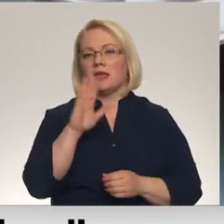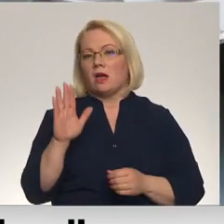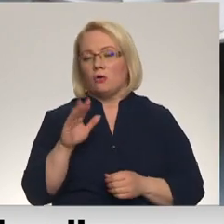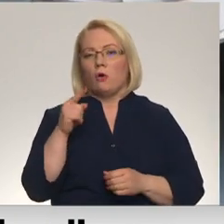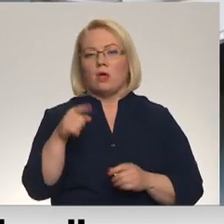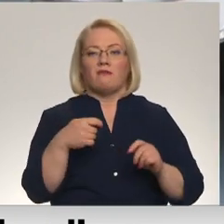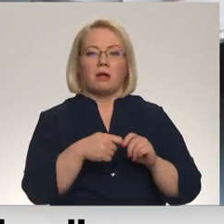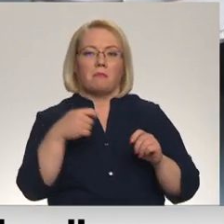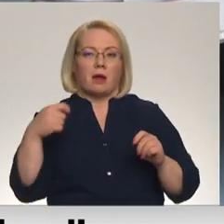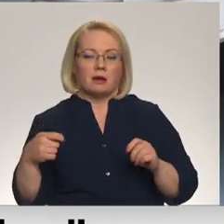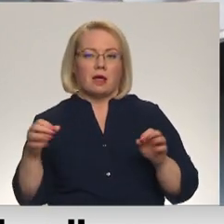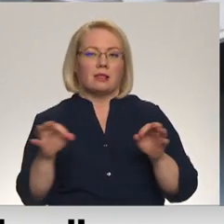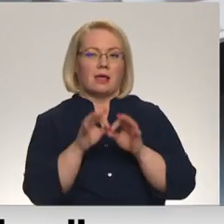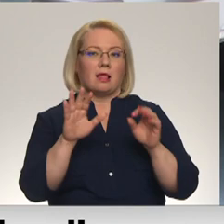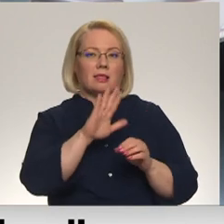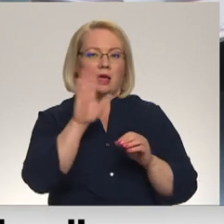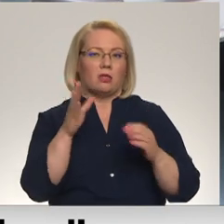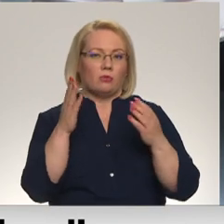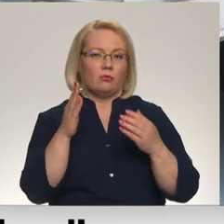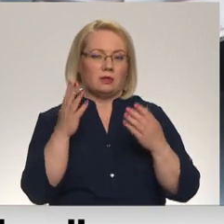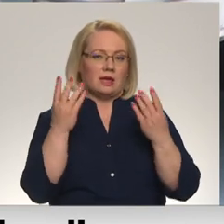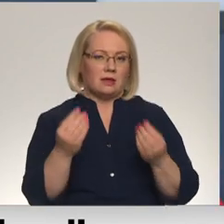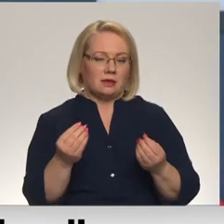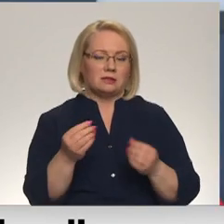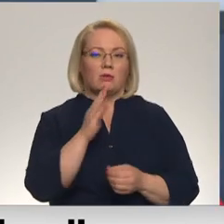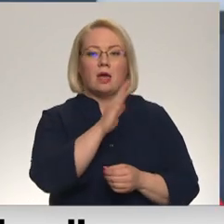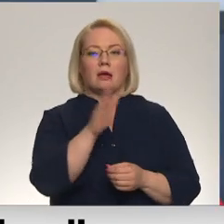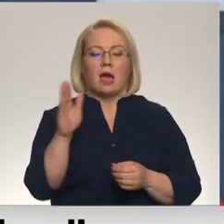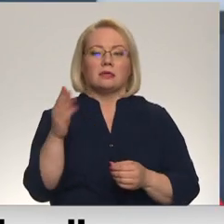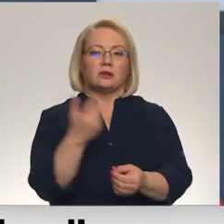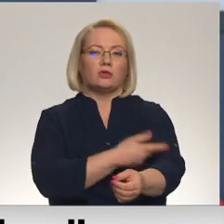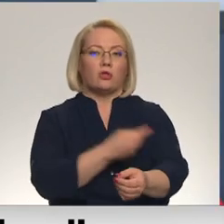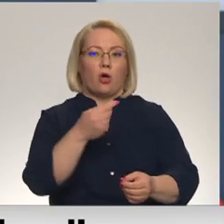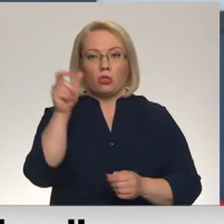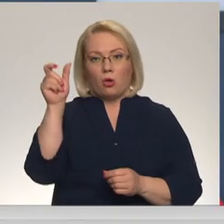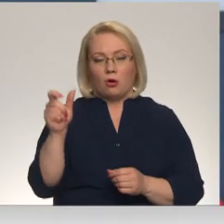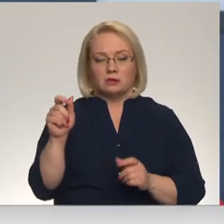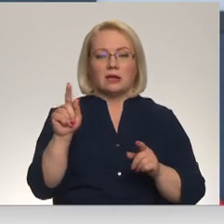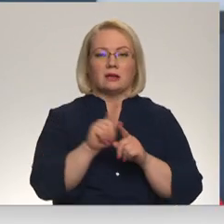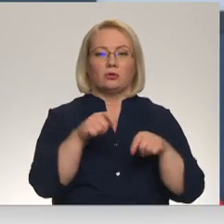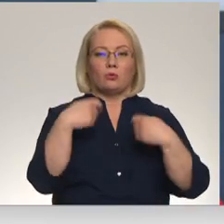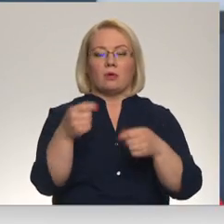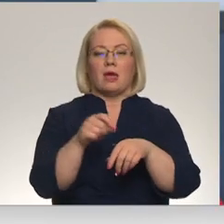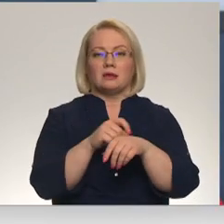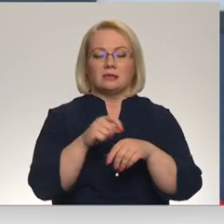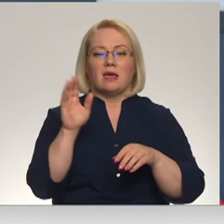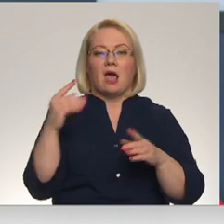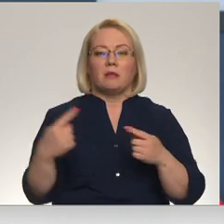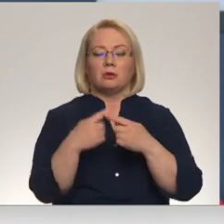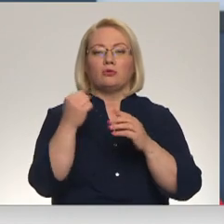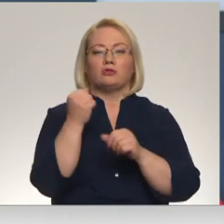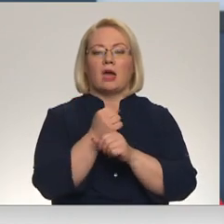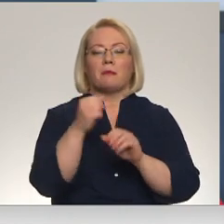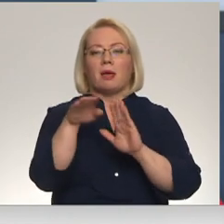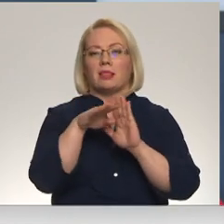pagarināt arī šīs lieldienu svinības. Katrs donors, kurš ziedo asins, saņem arī atbilstošu darbu likumam vienu papildus brīvdienu,